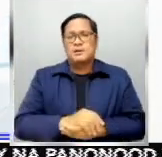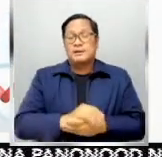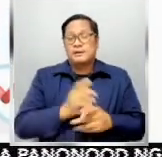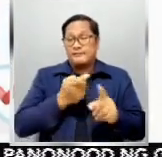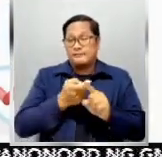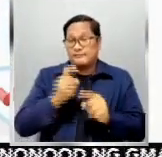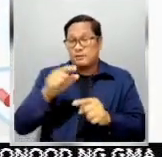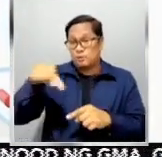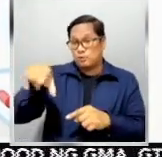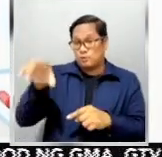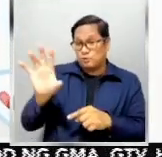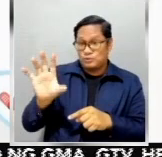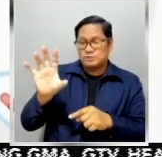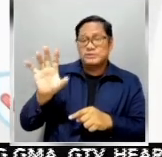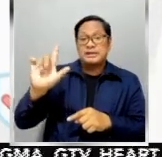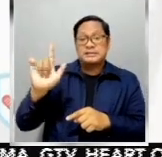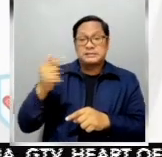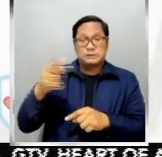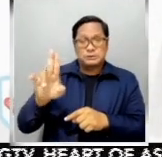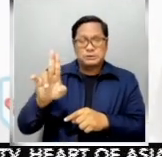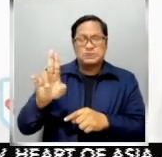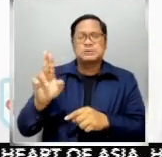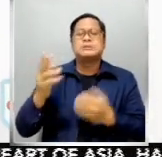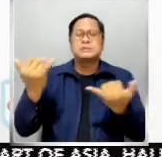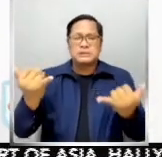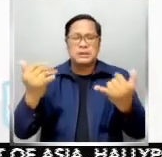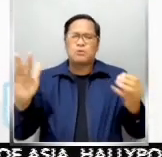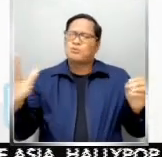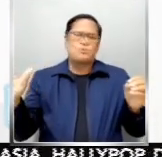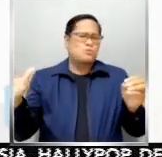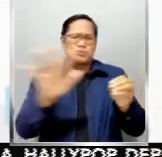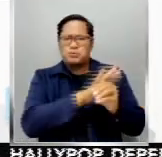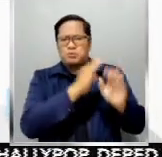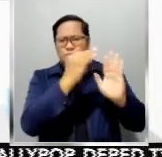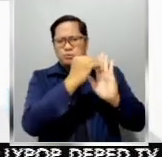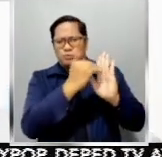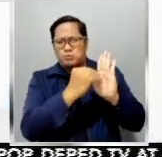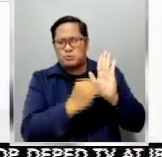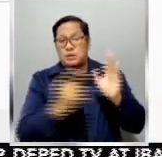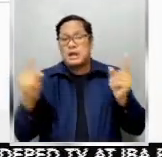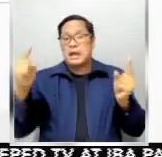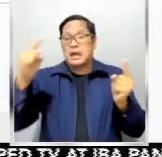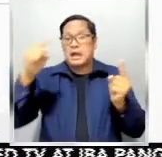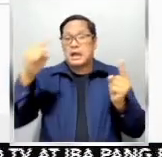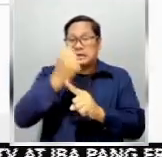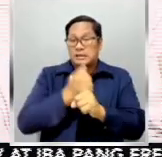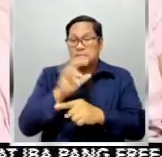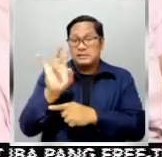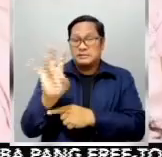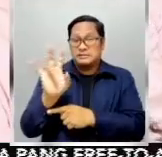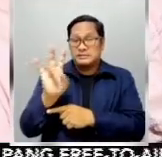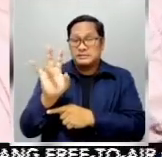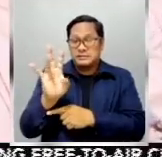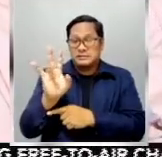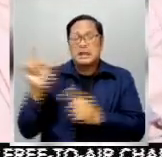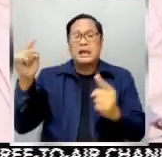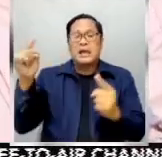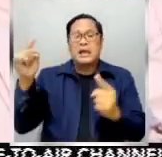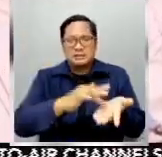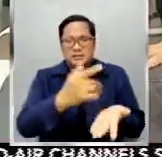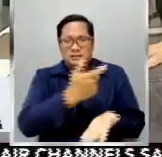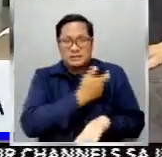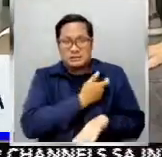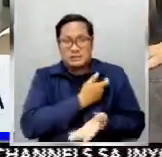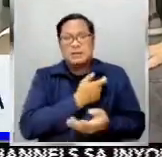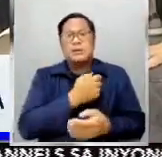City Local Government, fully booked na ang mga slot at hanggang April 17 na lang ang pagbabakuna sa ngayon. Naghihintay pa raw kasi